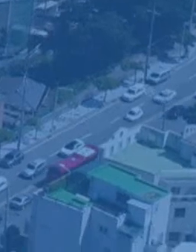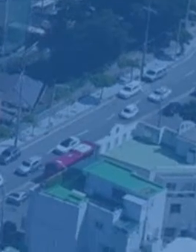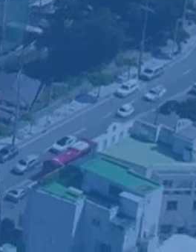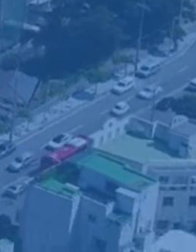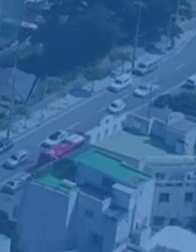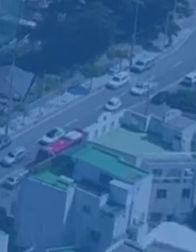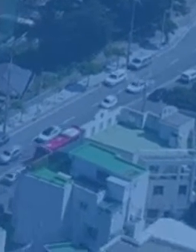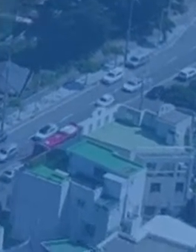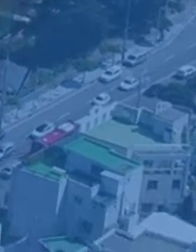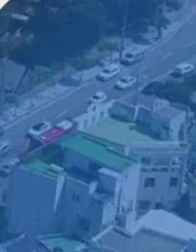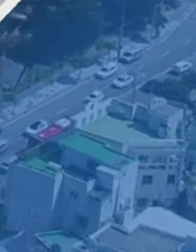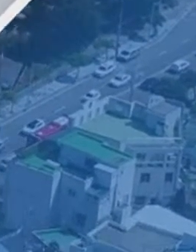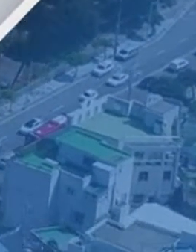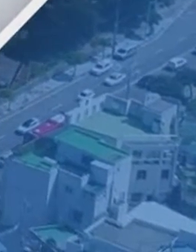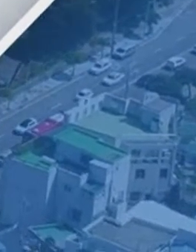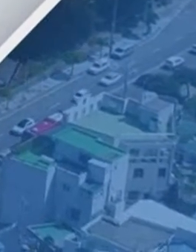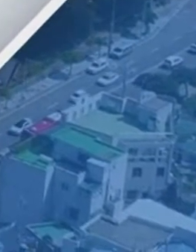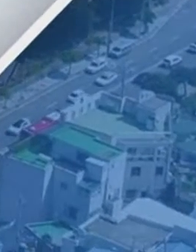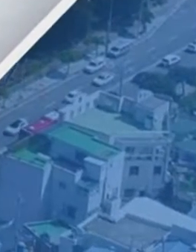으